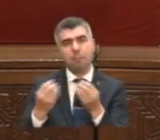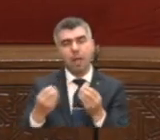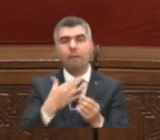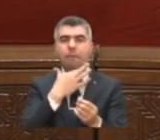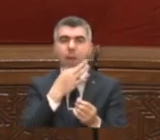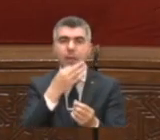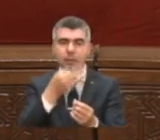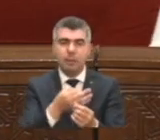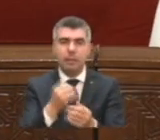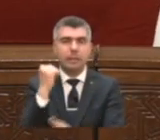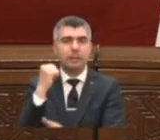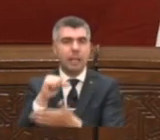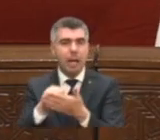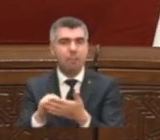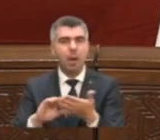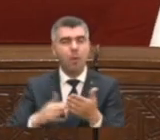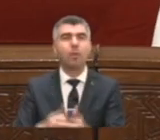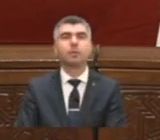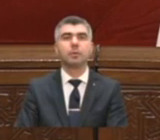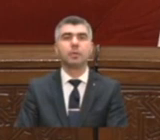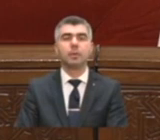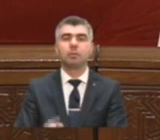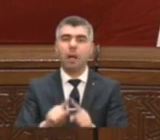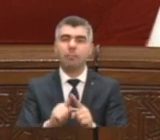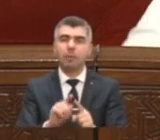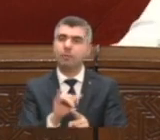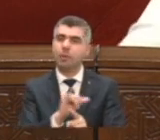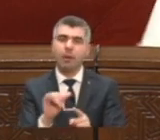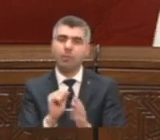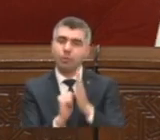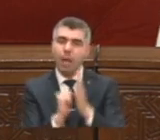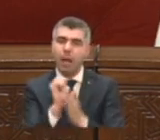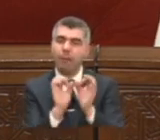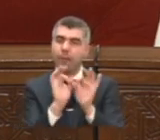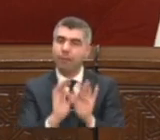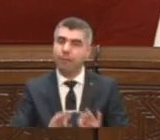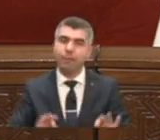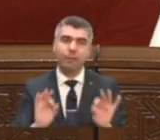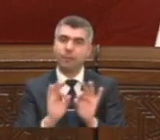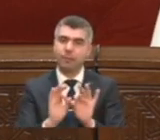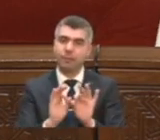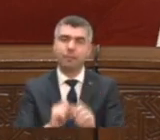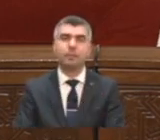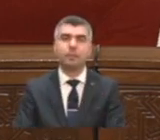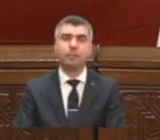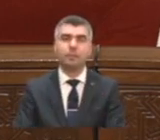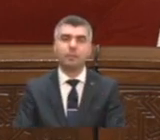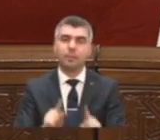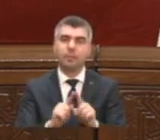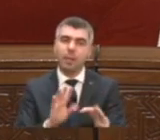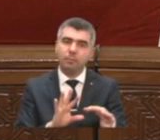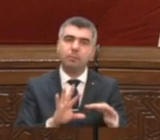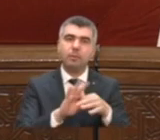التسهيلات الضريبيه ما كانش مع الاسف ناجح، وفقط التعاقد